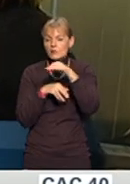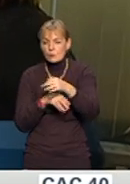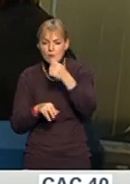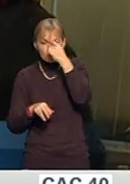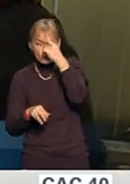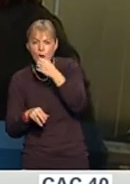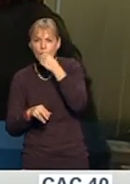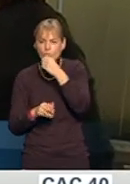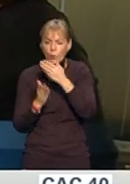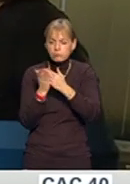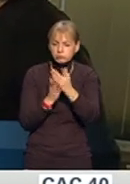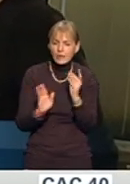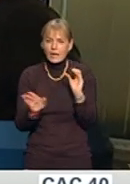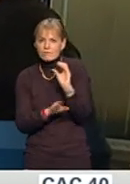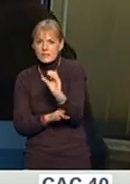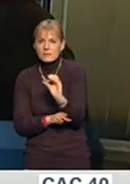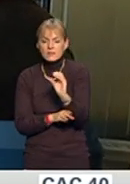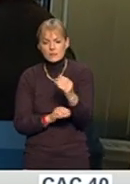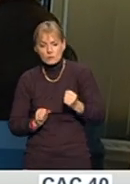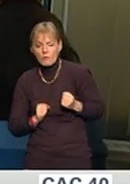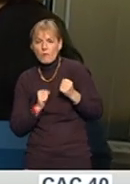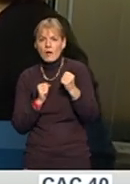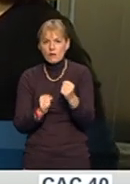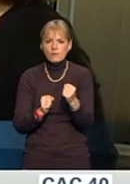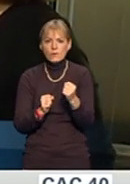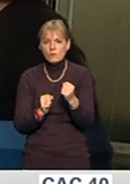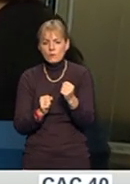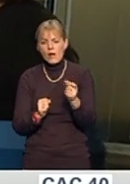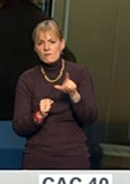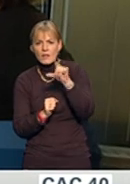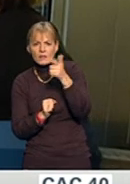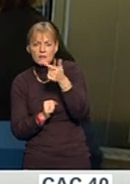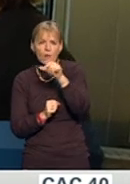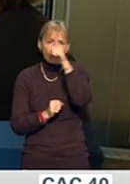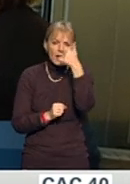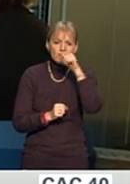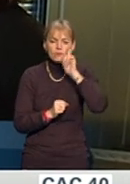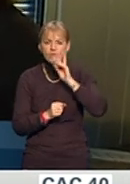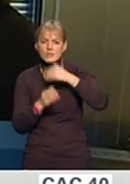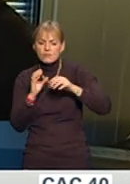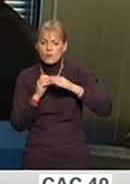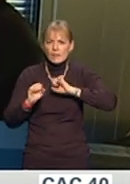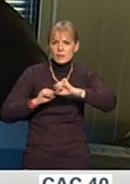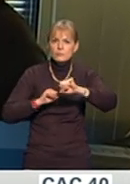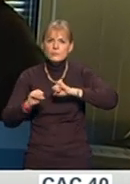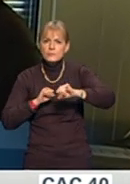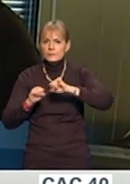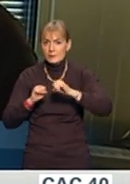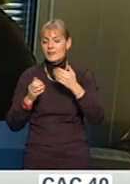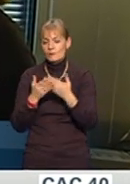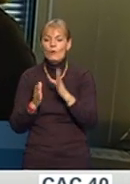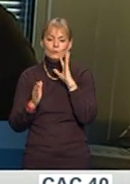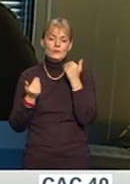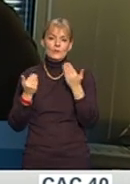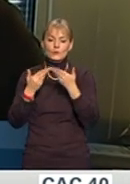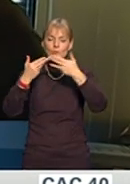il y croit, il a investi, s'est donné à fond avec tous les garçons et les filles de ses équipes. Et c'est vraiment une très juste